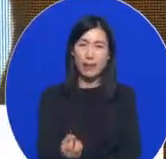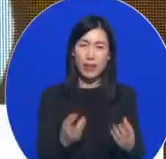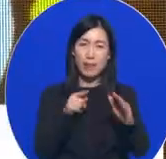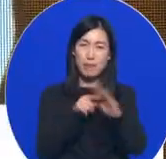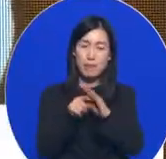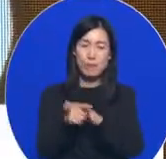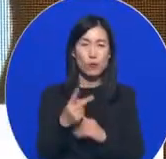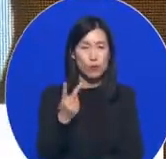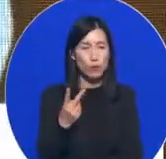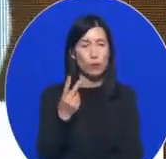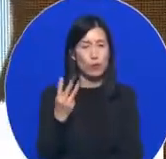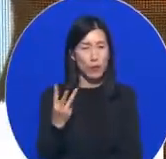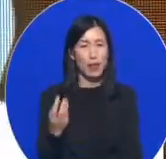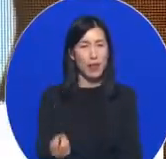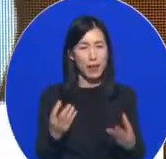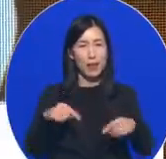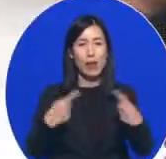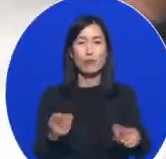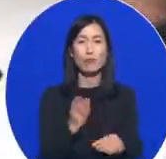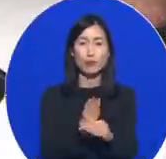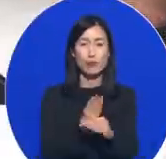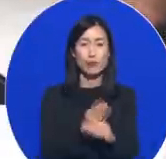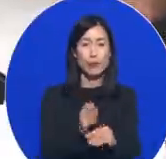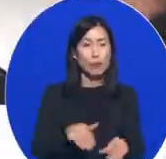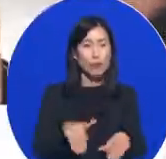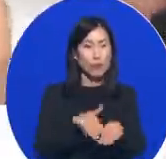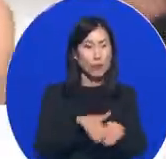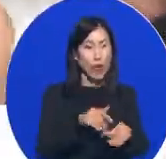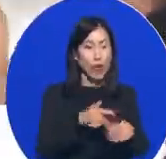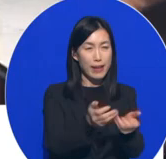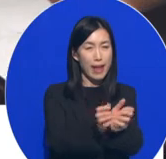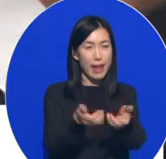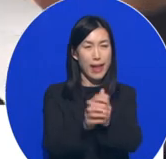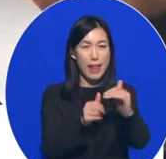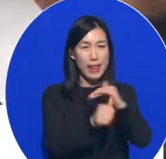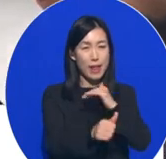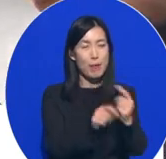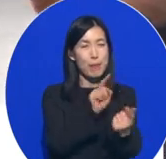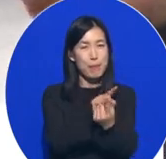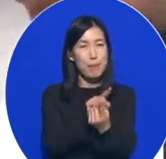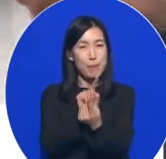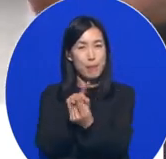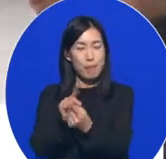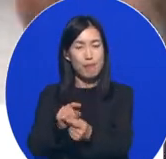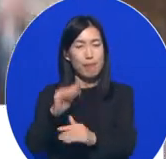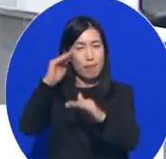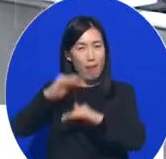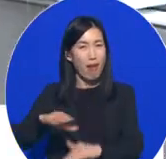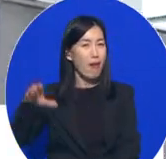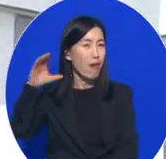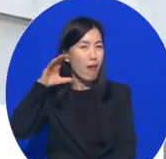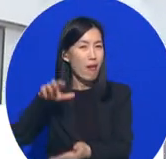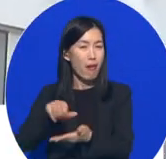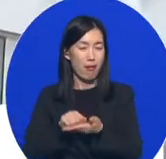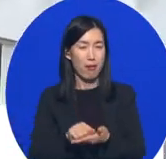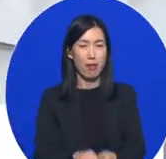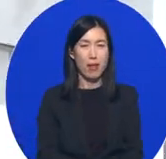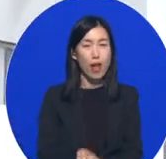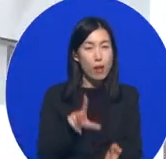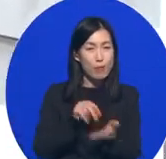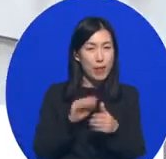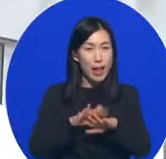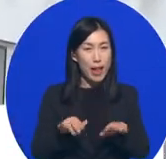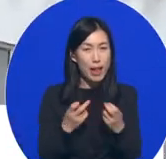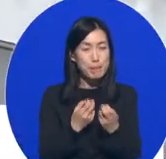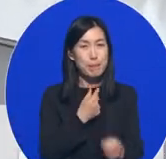문화체육 관광업계 행사에 참석하고 문화계 대표들과 수시로 만나 이야기를 듣습니다 답은 항상 현장에